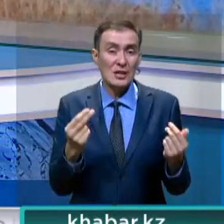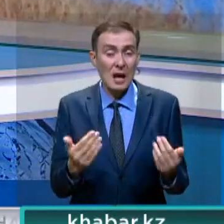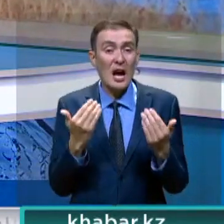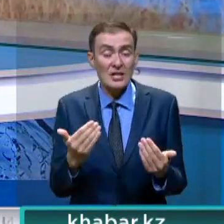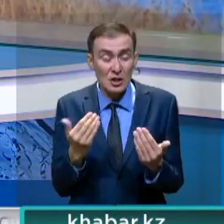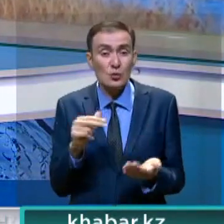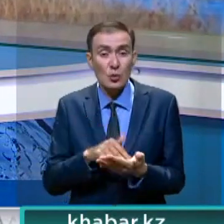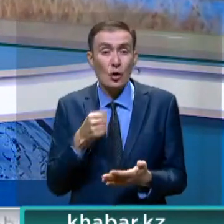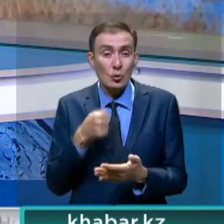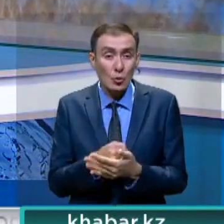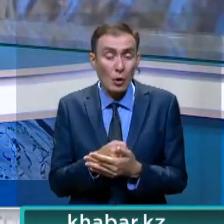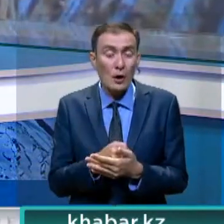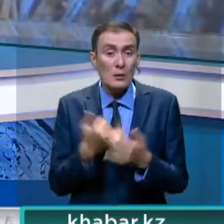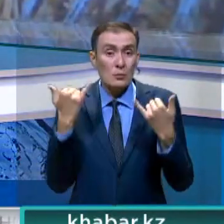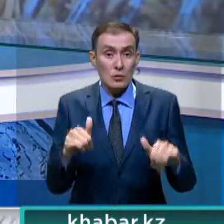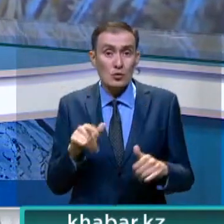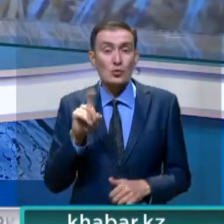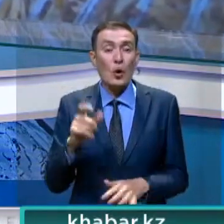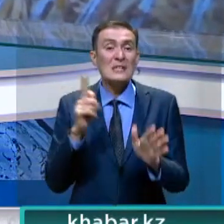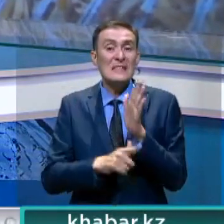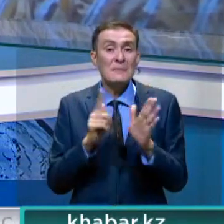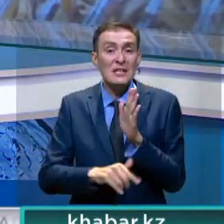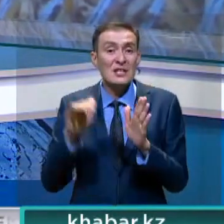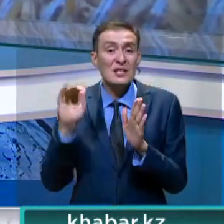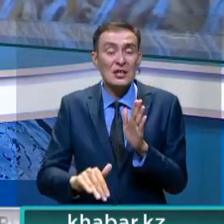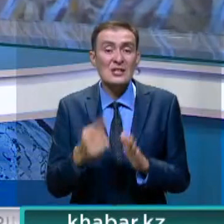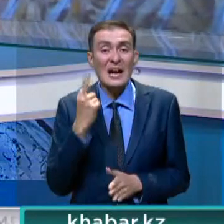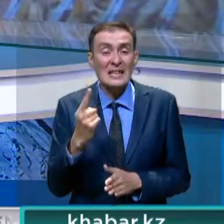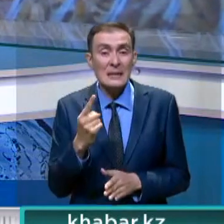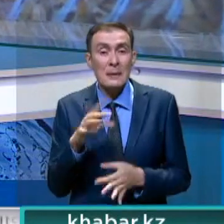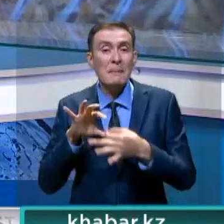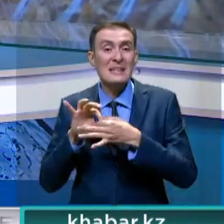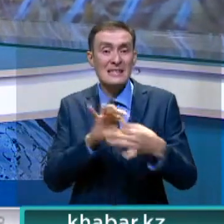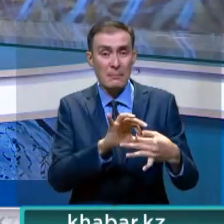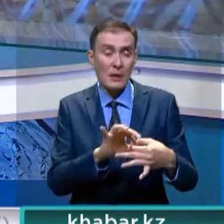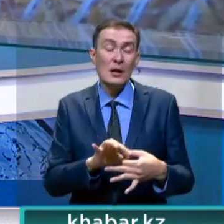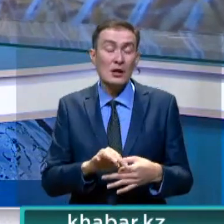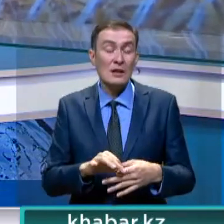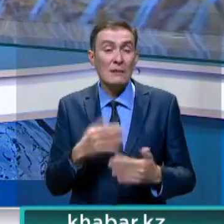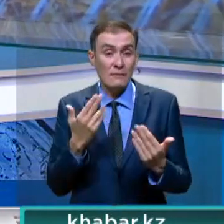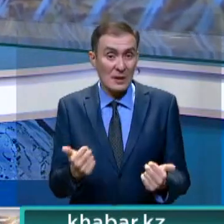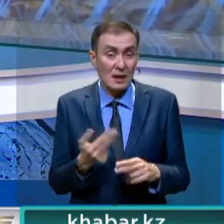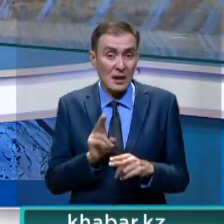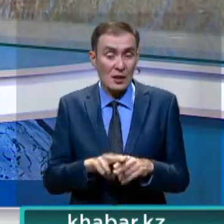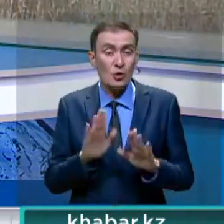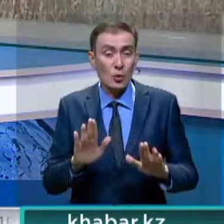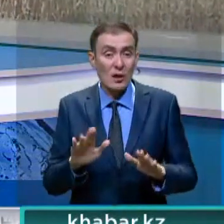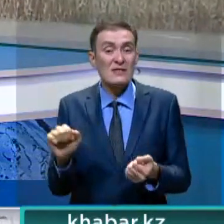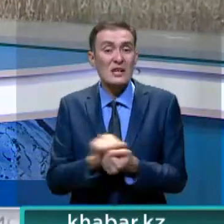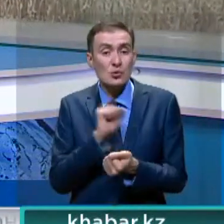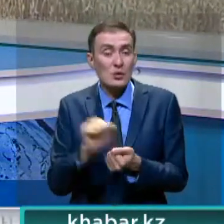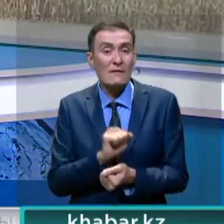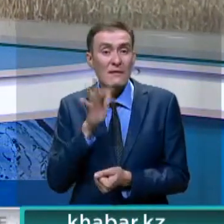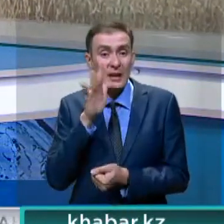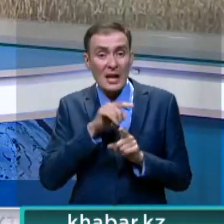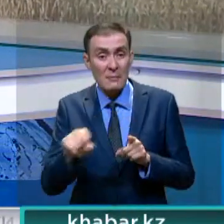тенге, сейчас расценки доходят до космических 170 тысяч за один прицеп. И ведь дело не только в